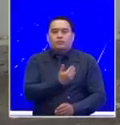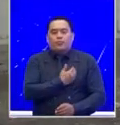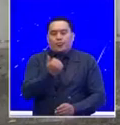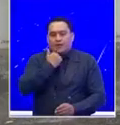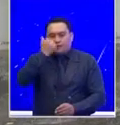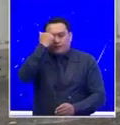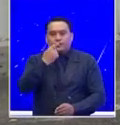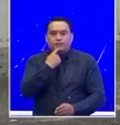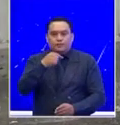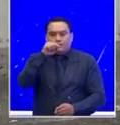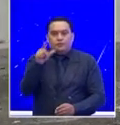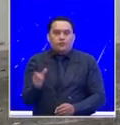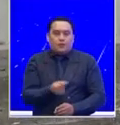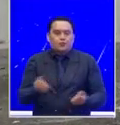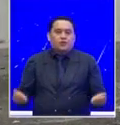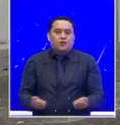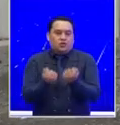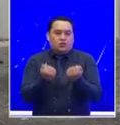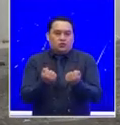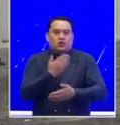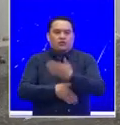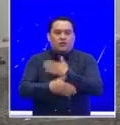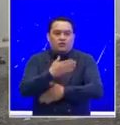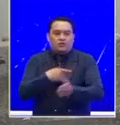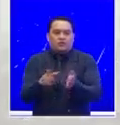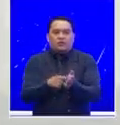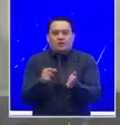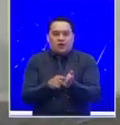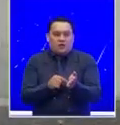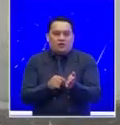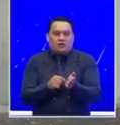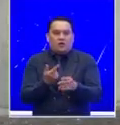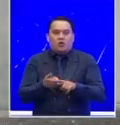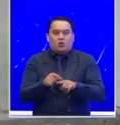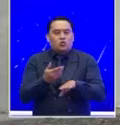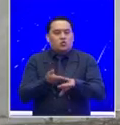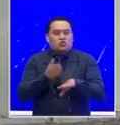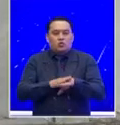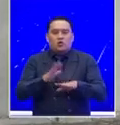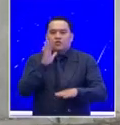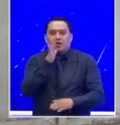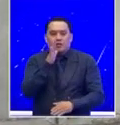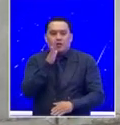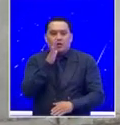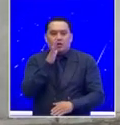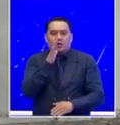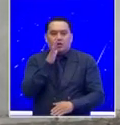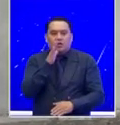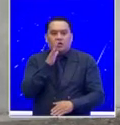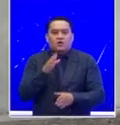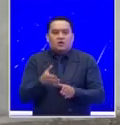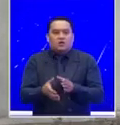поблагодарить Красный Крест за поддержку инвалидов, пенсионеров. В такое тяжелое время, кризис